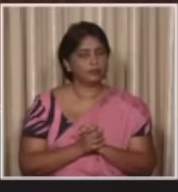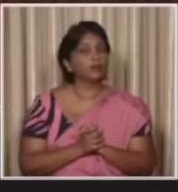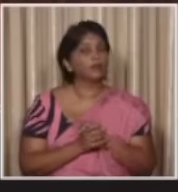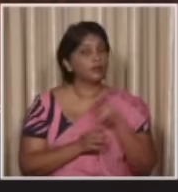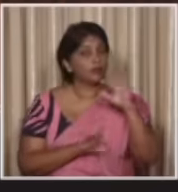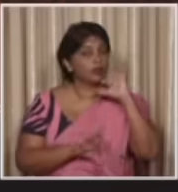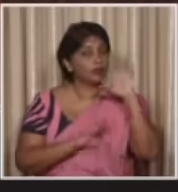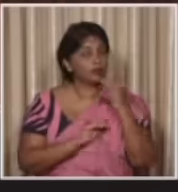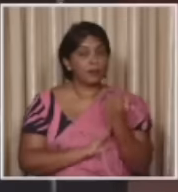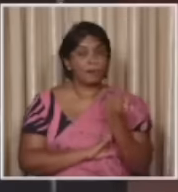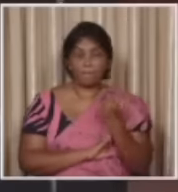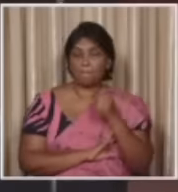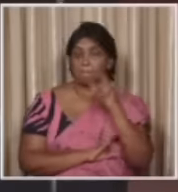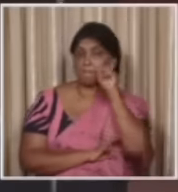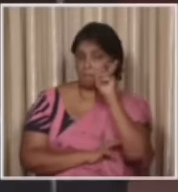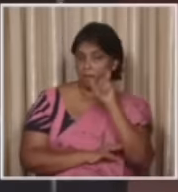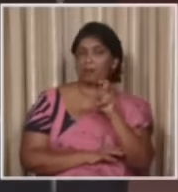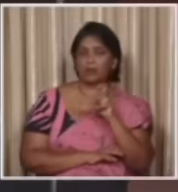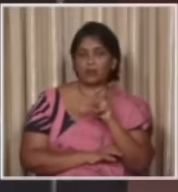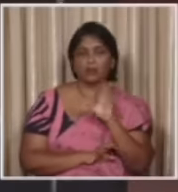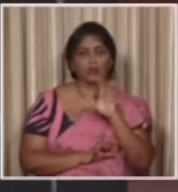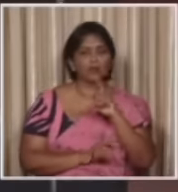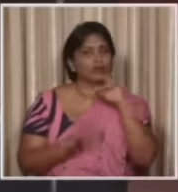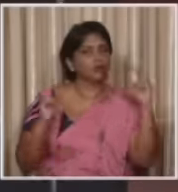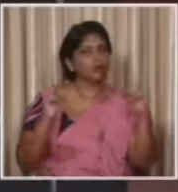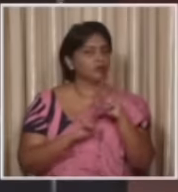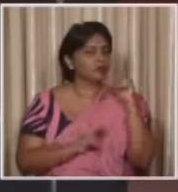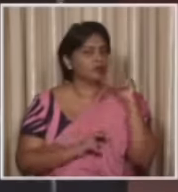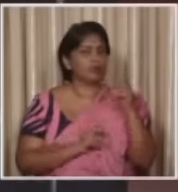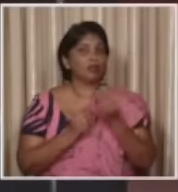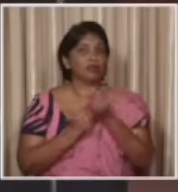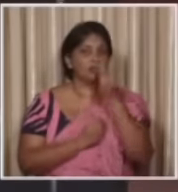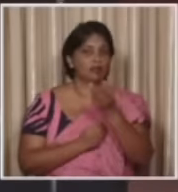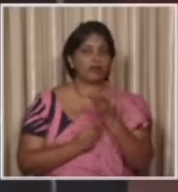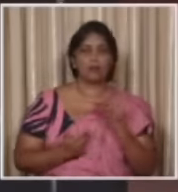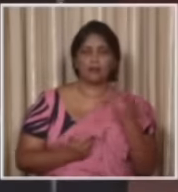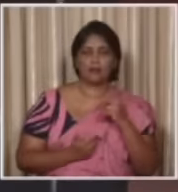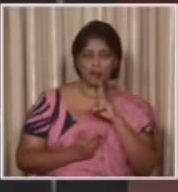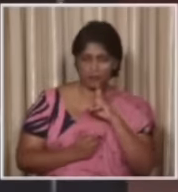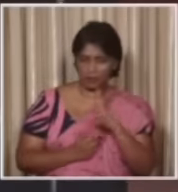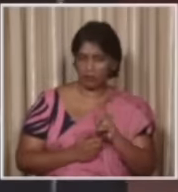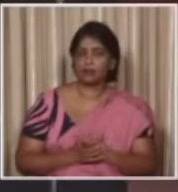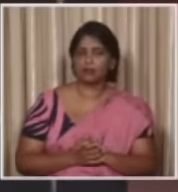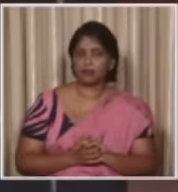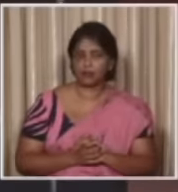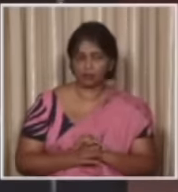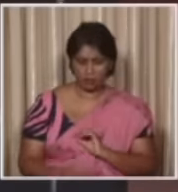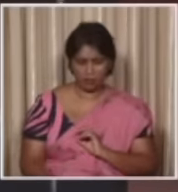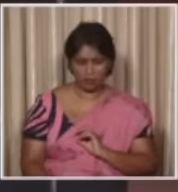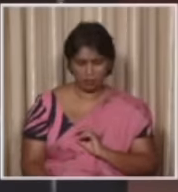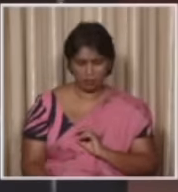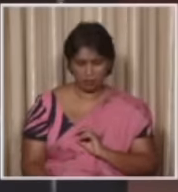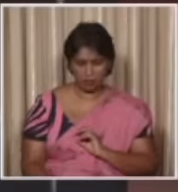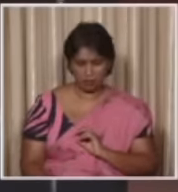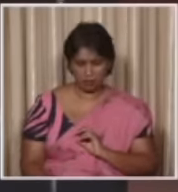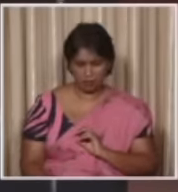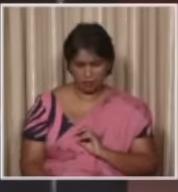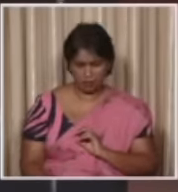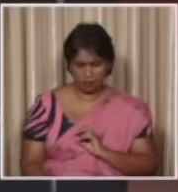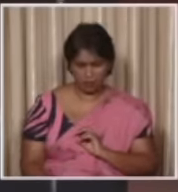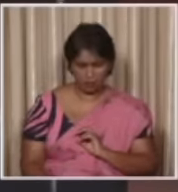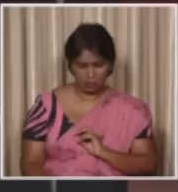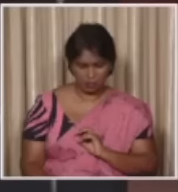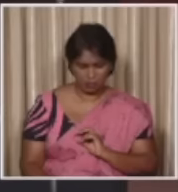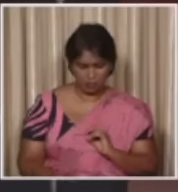ඒකනේ තොරතුරු බලලා යම් තීරණයක් ගන්න නමුත් ශ්‍රේෂ්ඨාධිකරණය දෙන්න බෑ කිව්වා that is what happened in this constitutional